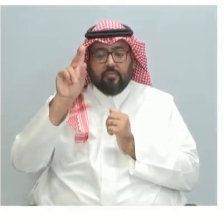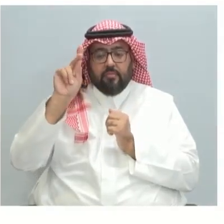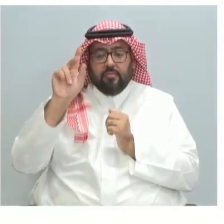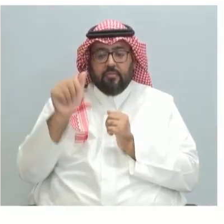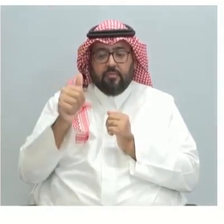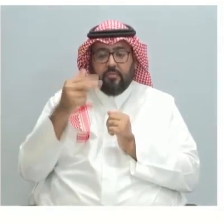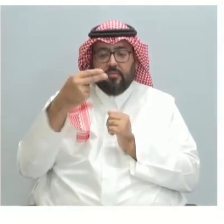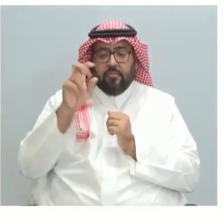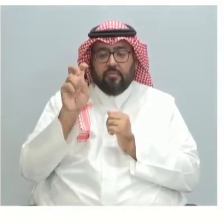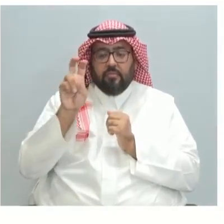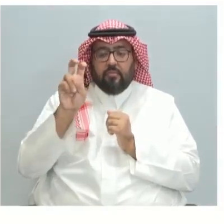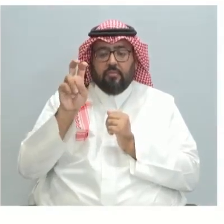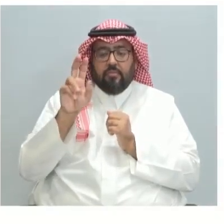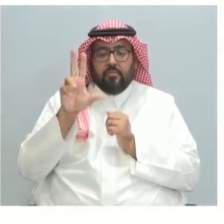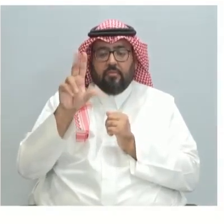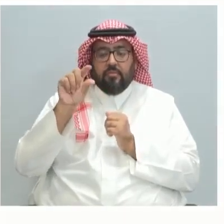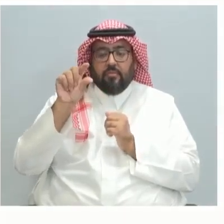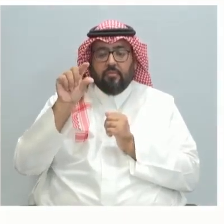الدائريه